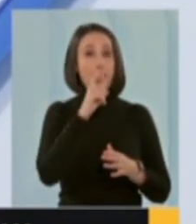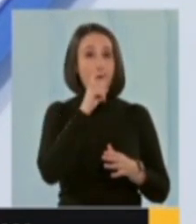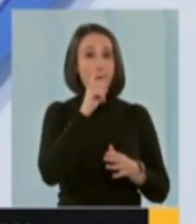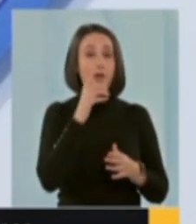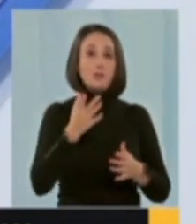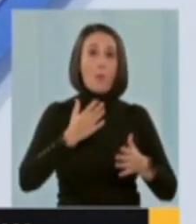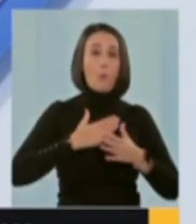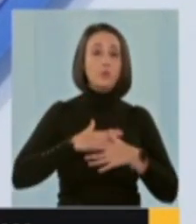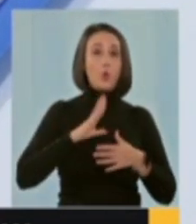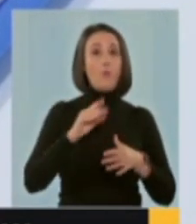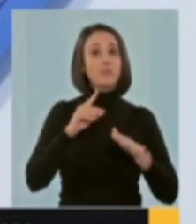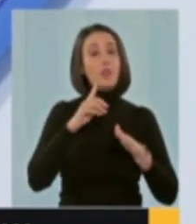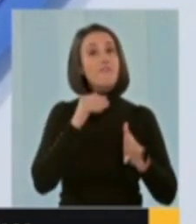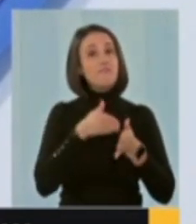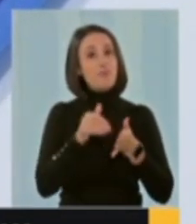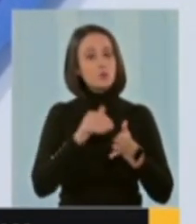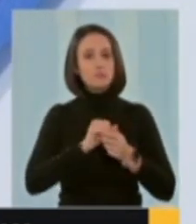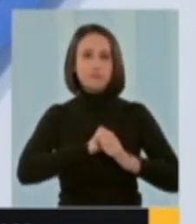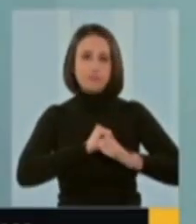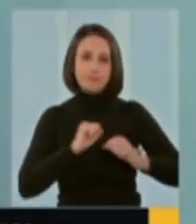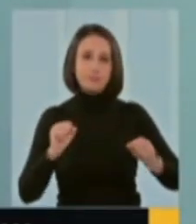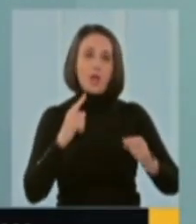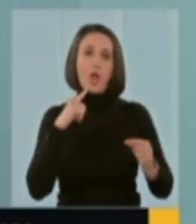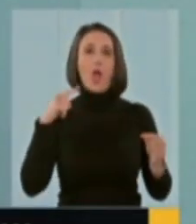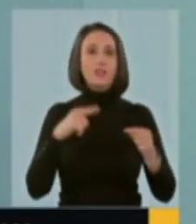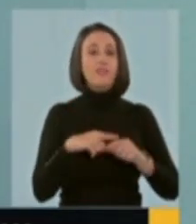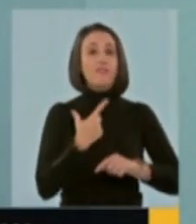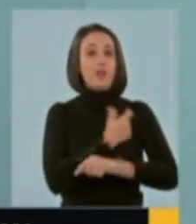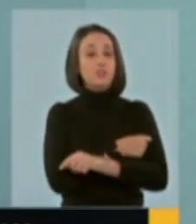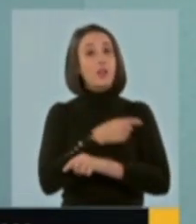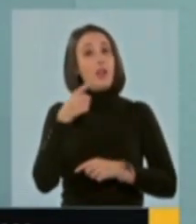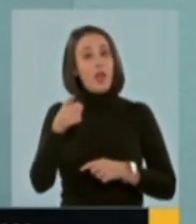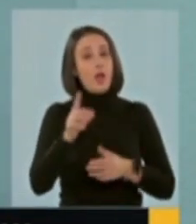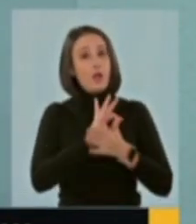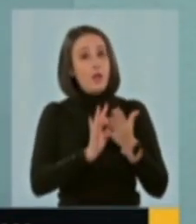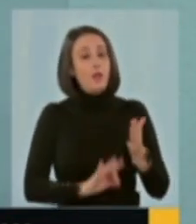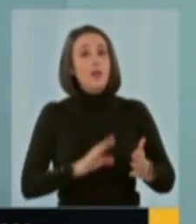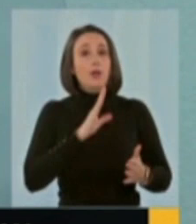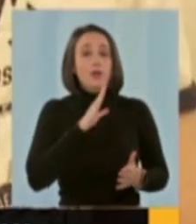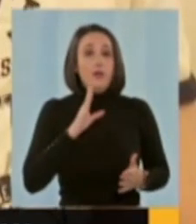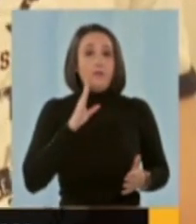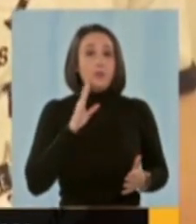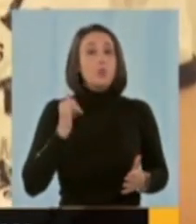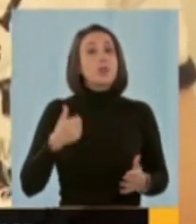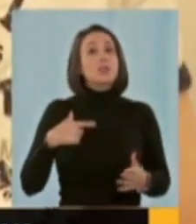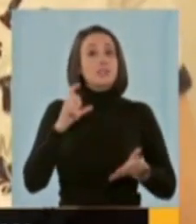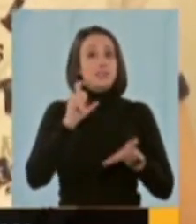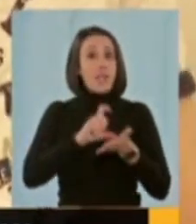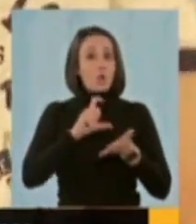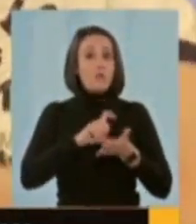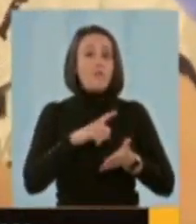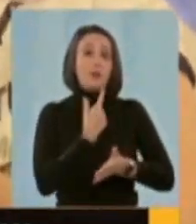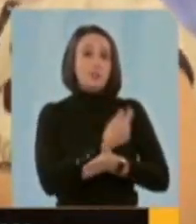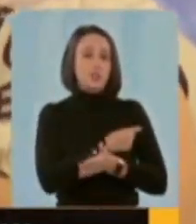care a decedat de COVID a fost folosit agresiv de antivacciniști. Aceștia au scris pe rețelele de socializare că serul